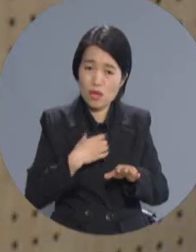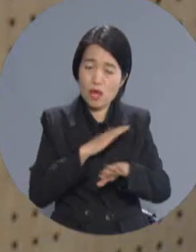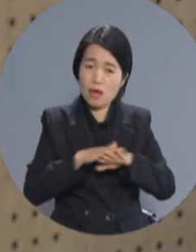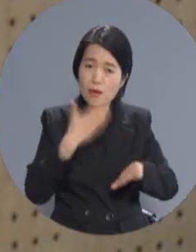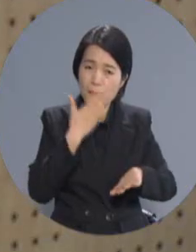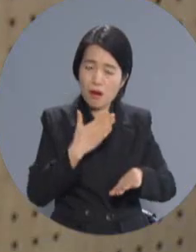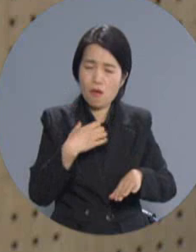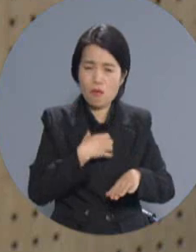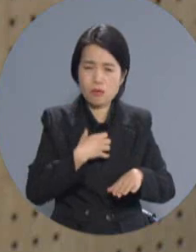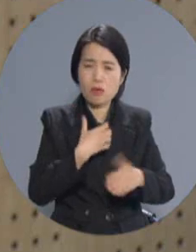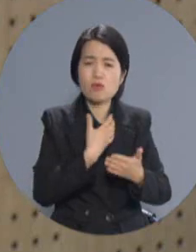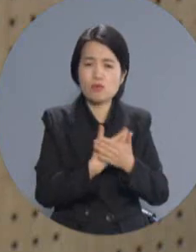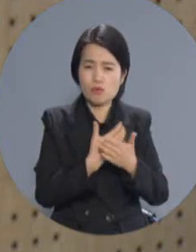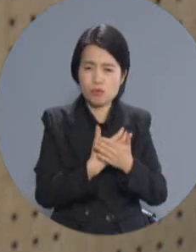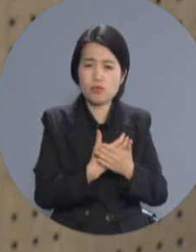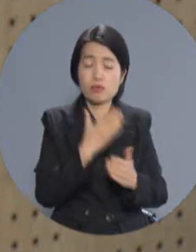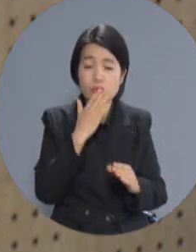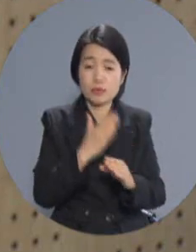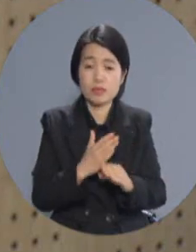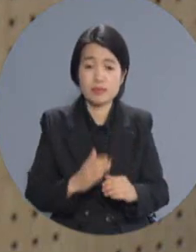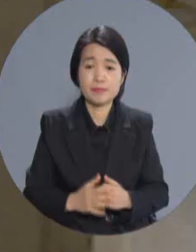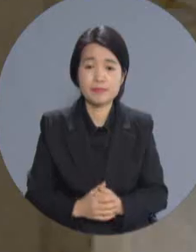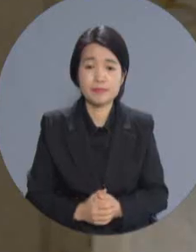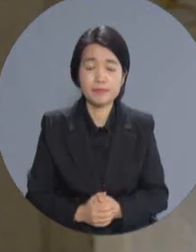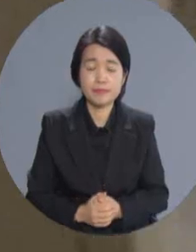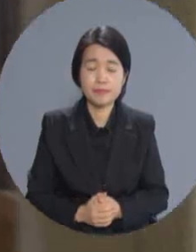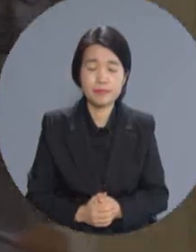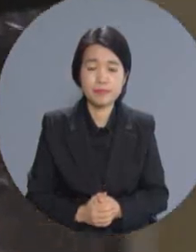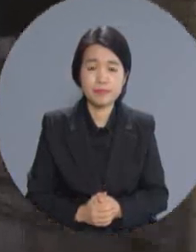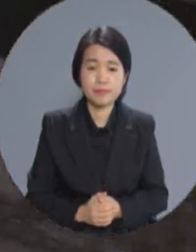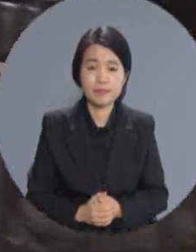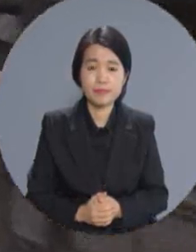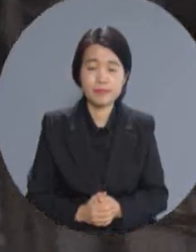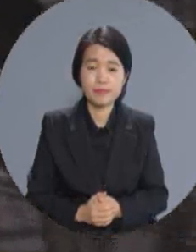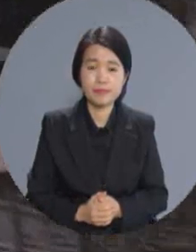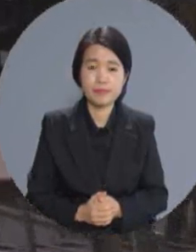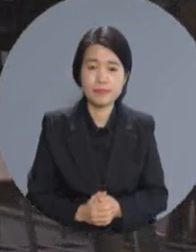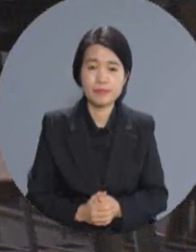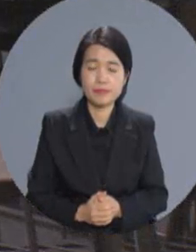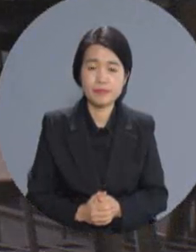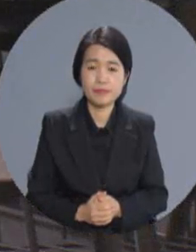걱정과 우려가 교차하고 있습니다. MBC 뉴스 김초롱입니다.